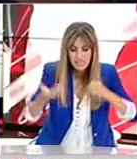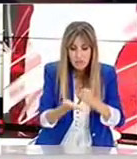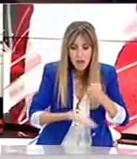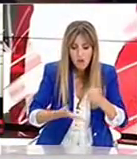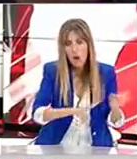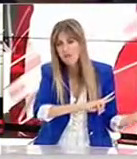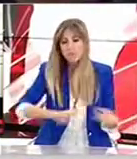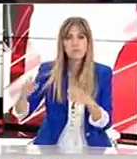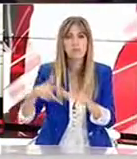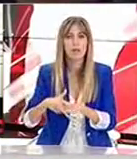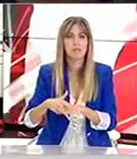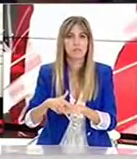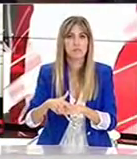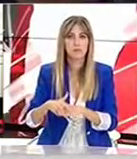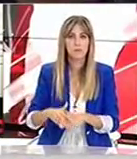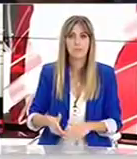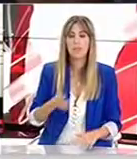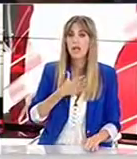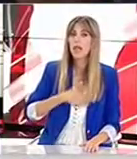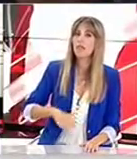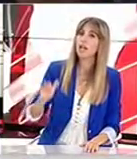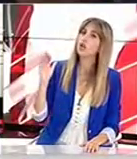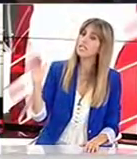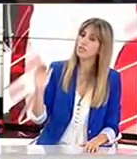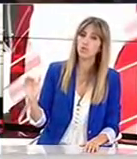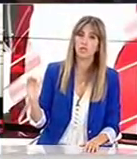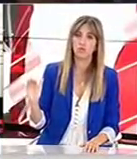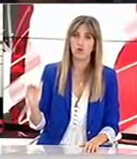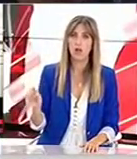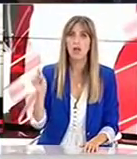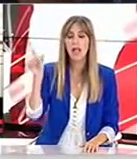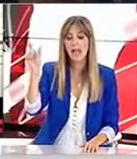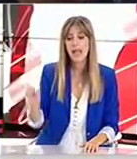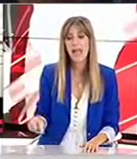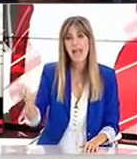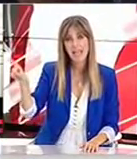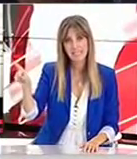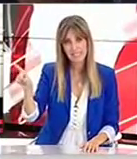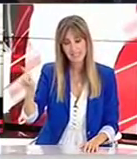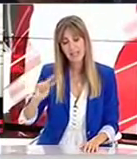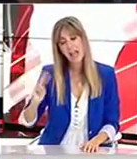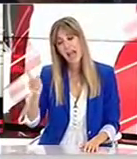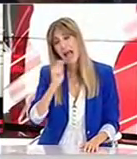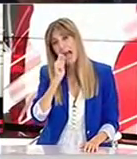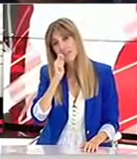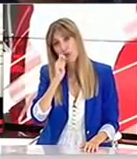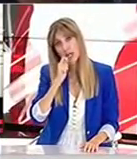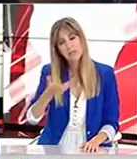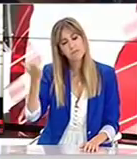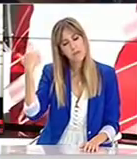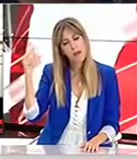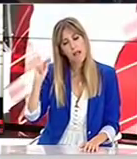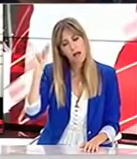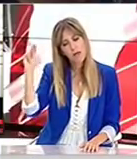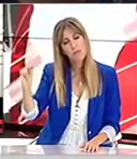προσδοκίες που δημιουργήσατε με τις υποσχέσεις που δώσατε πριν γίνετε κυβέρνηση και υπ' αυτό το πρίσμα,